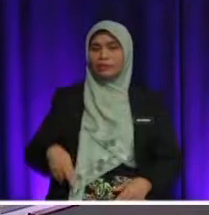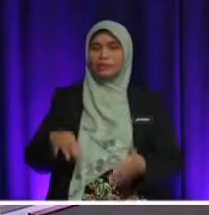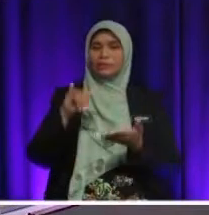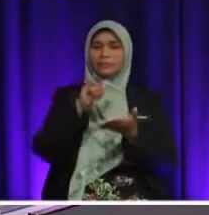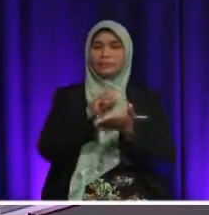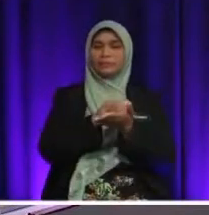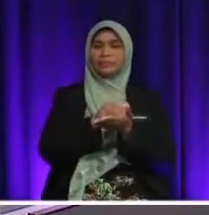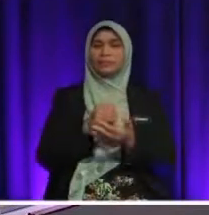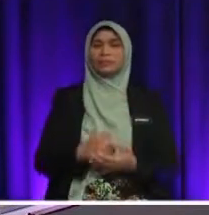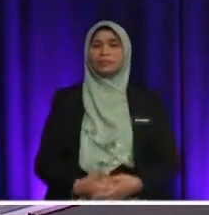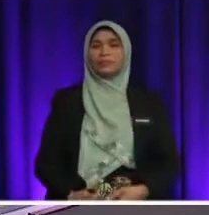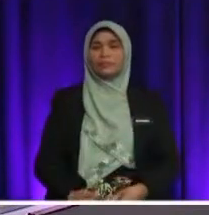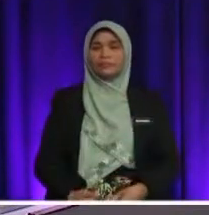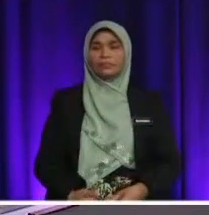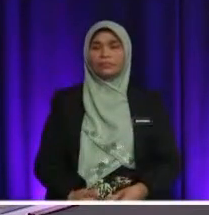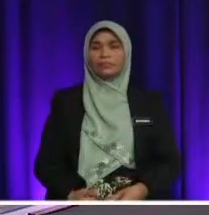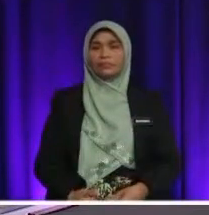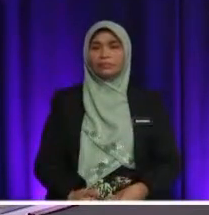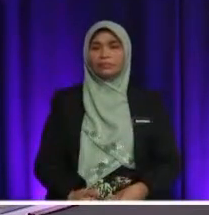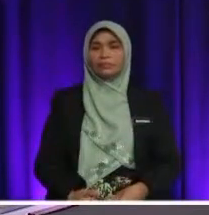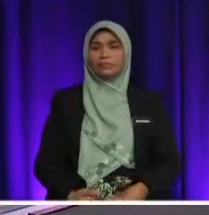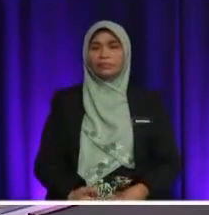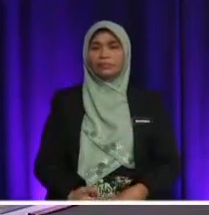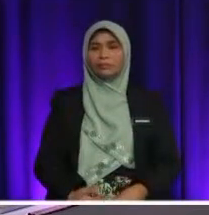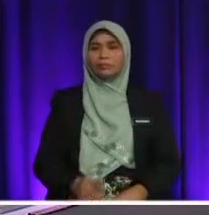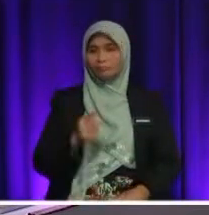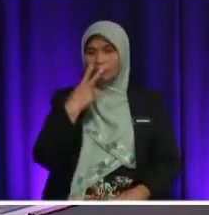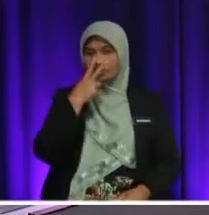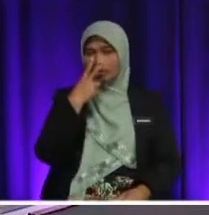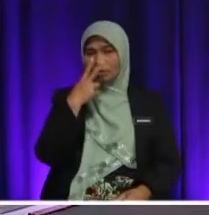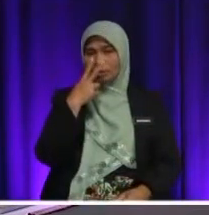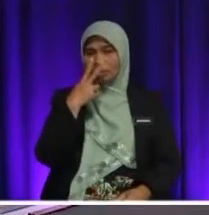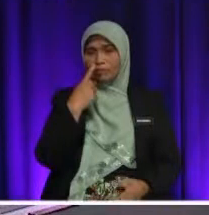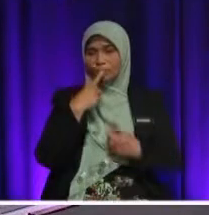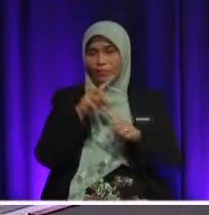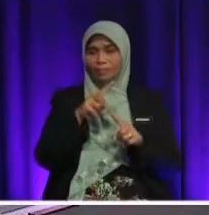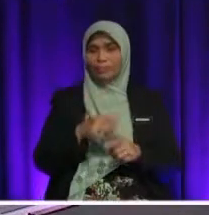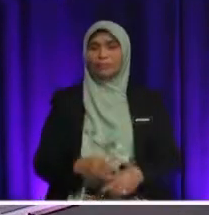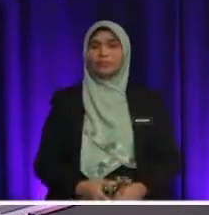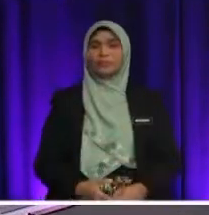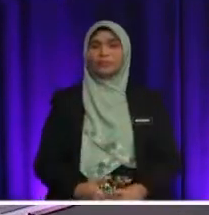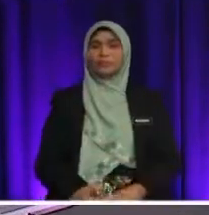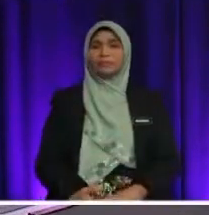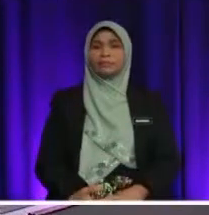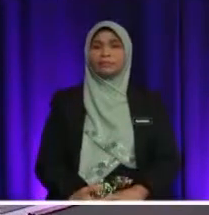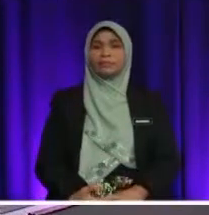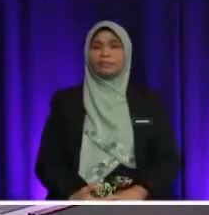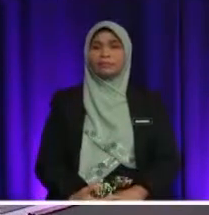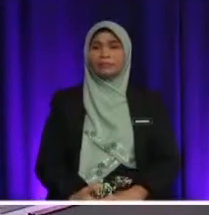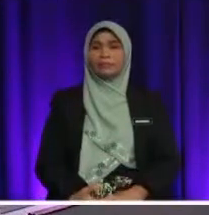pulubala enggak sanek ei tidak apa-apa ah oke